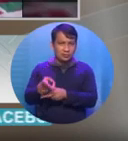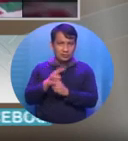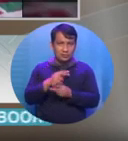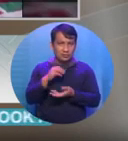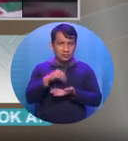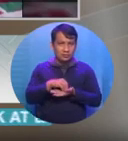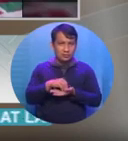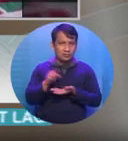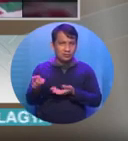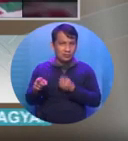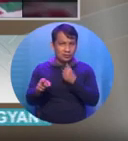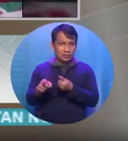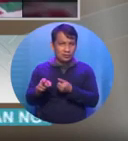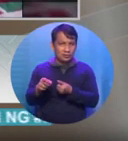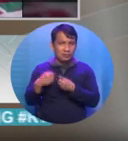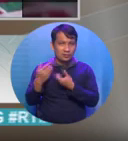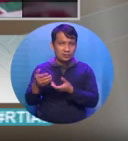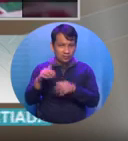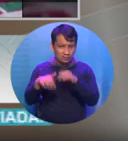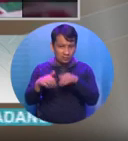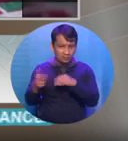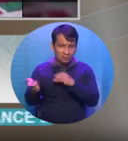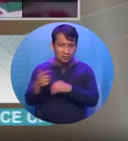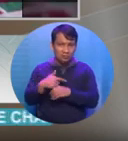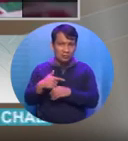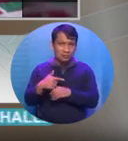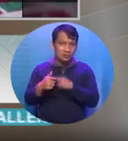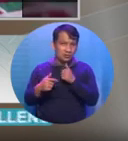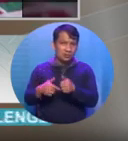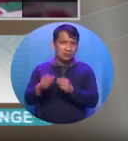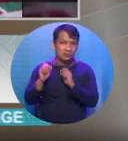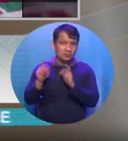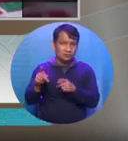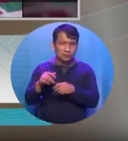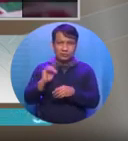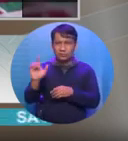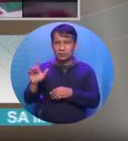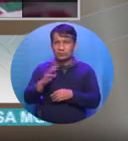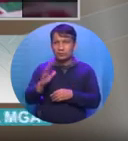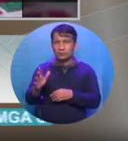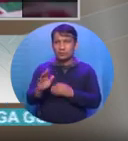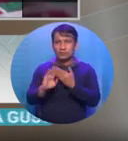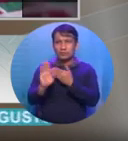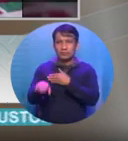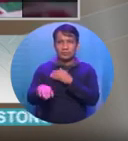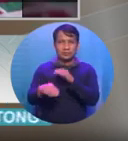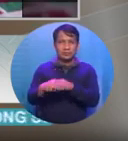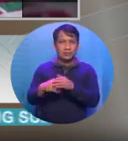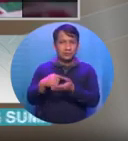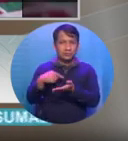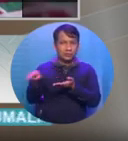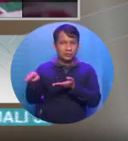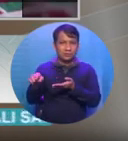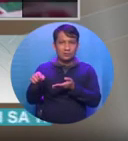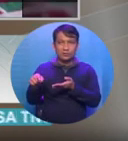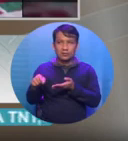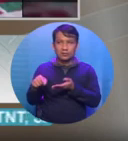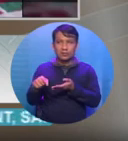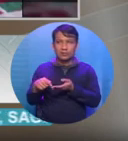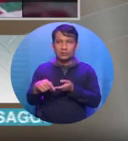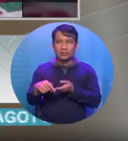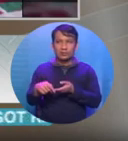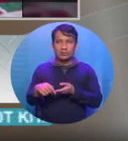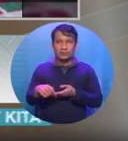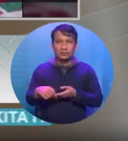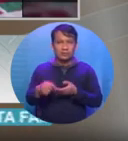po yun. Pero sabi niya po, nag-chat po siya sa akin na okay na, hindi mo na kailangan magbayad. Kasi yun nga